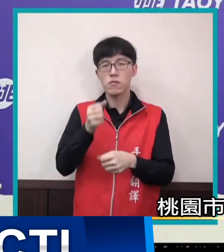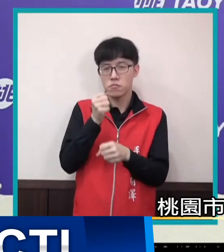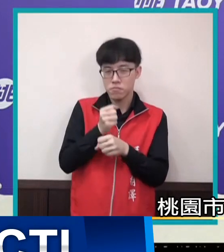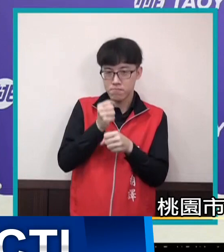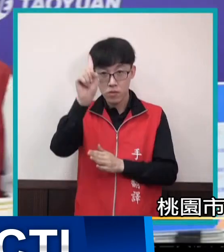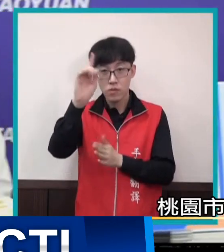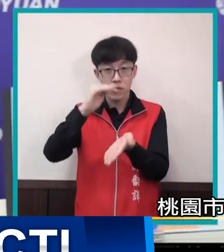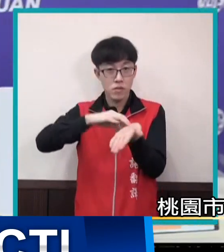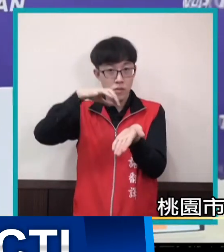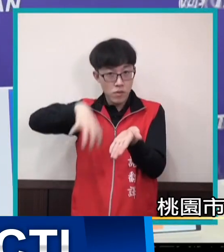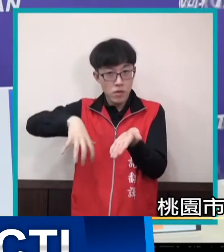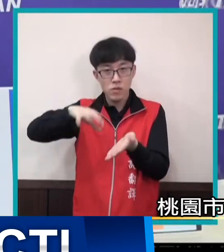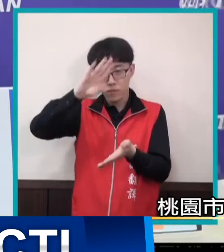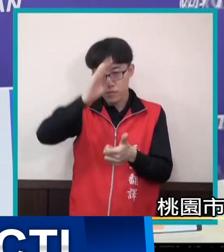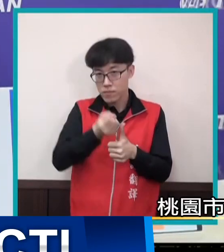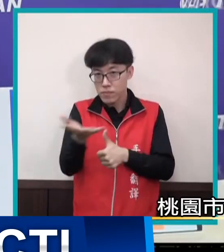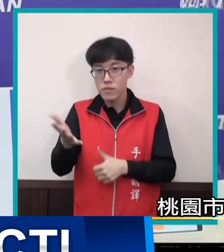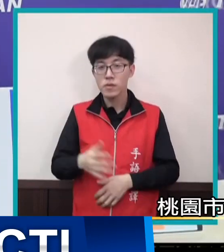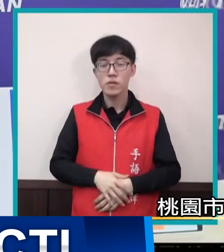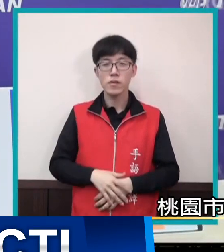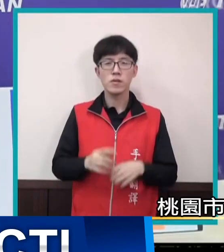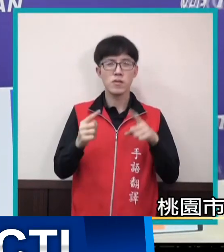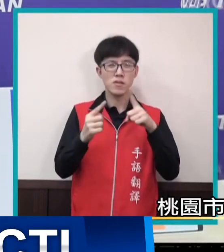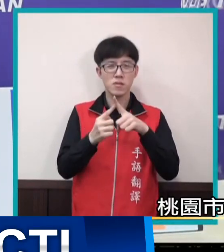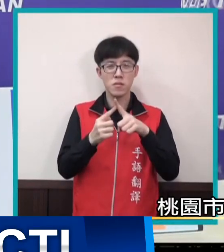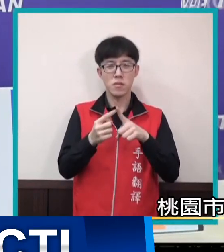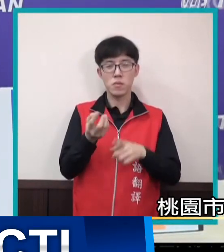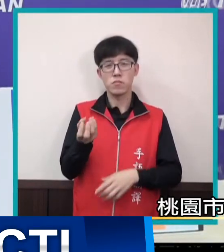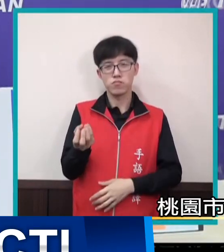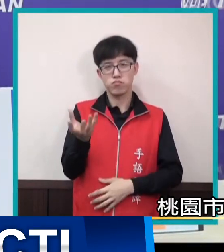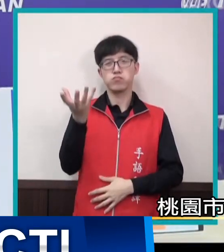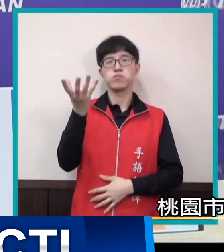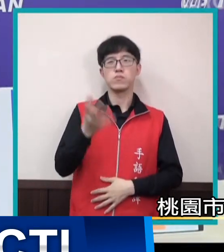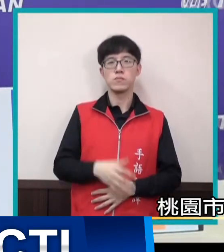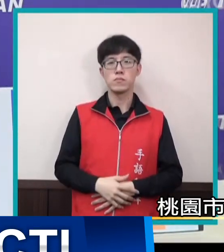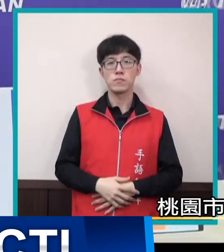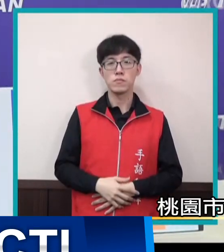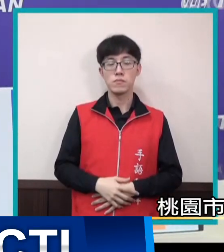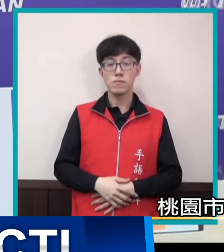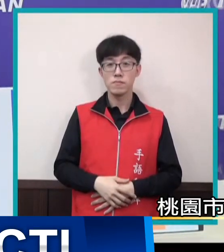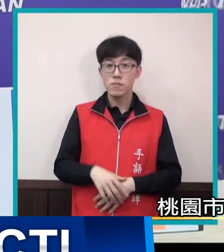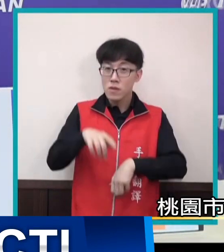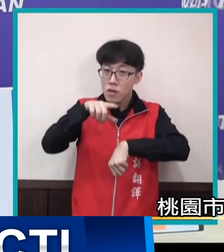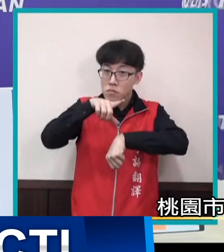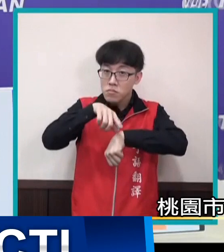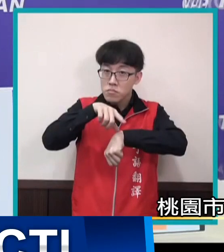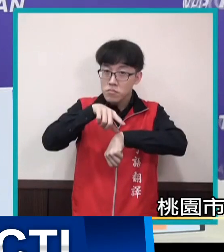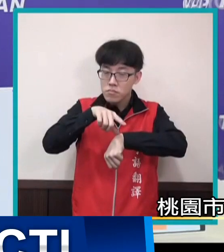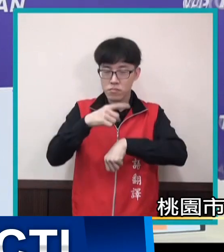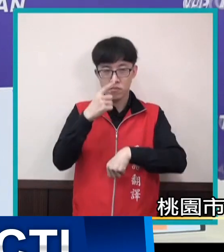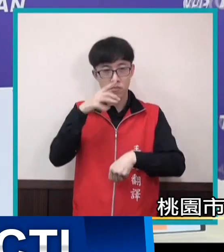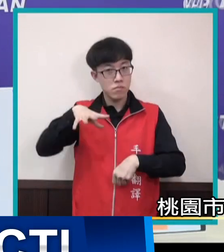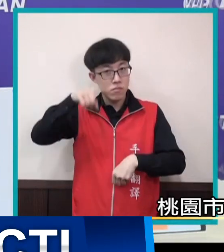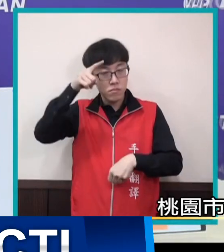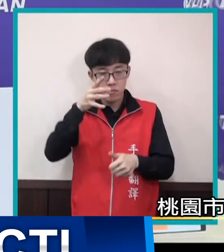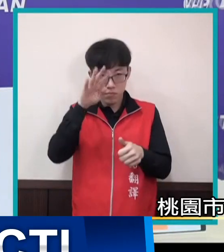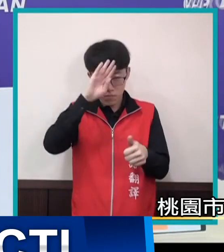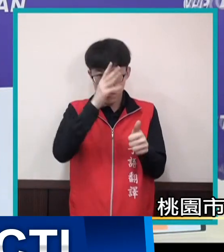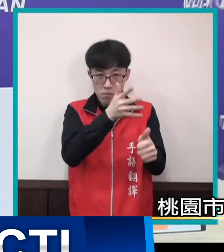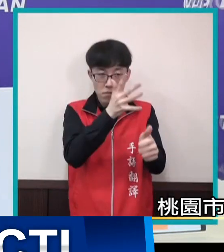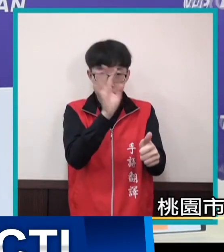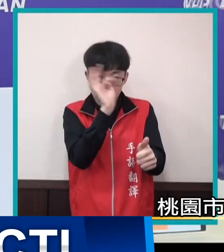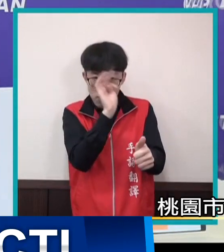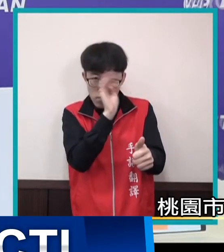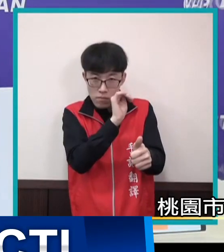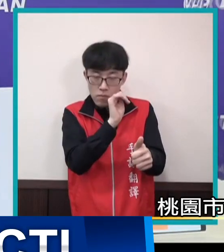措施。 哦，那确诊人数稍多一点点，不过他这个时间我们初步的意调觉得知